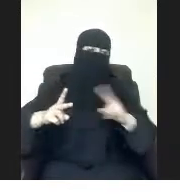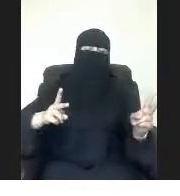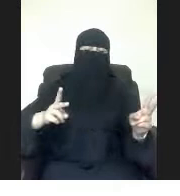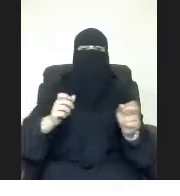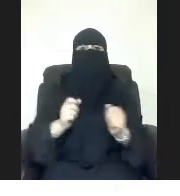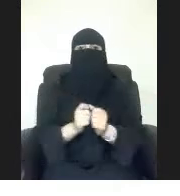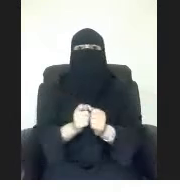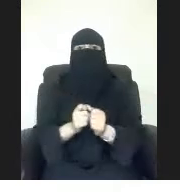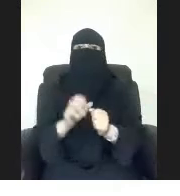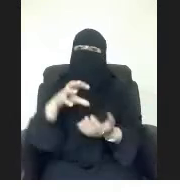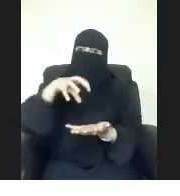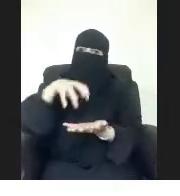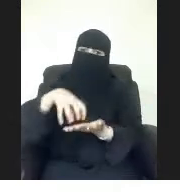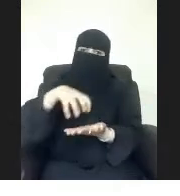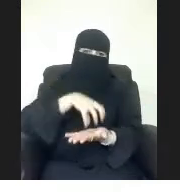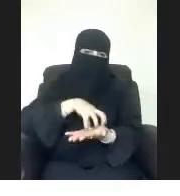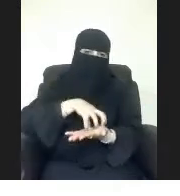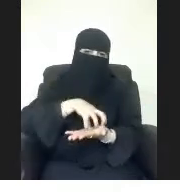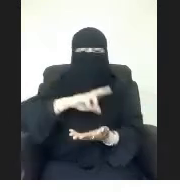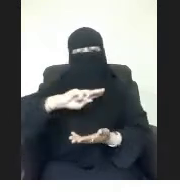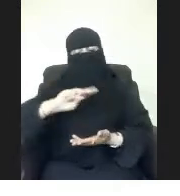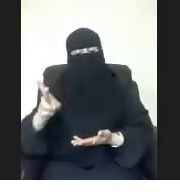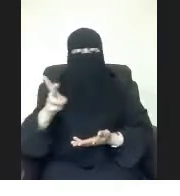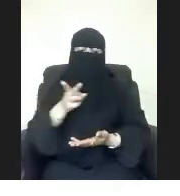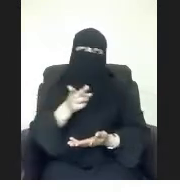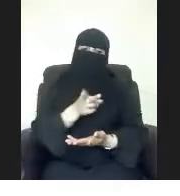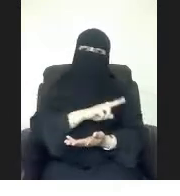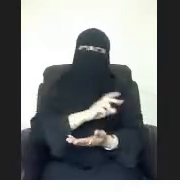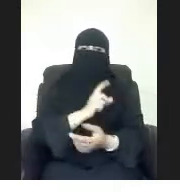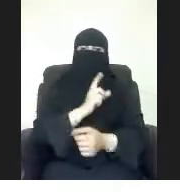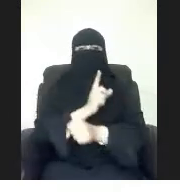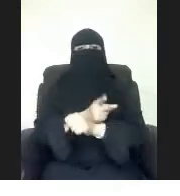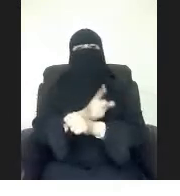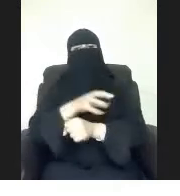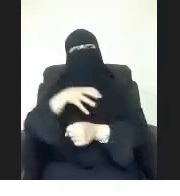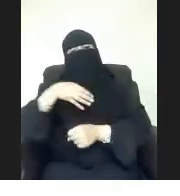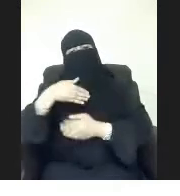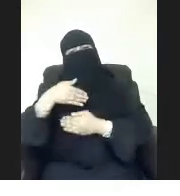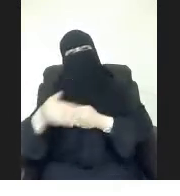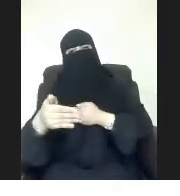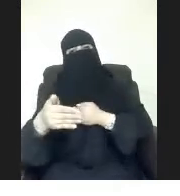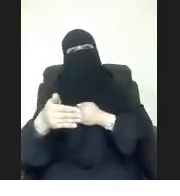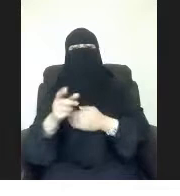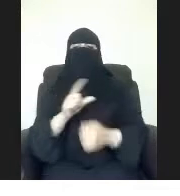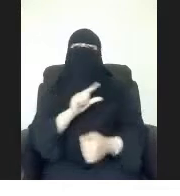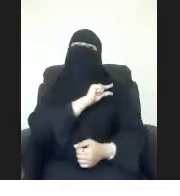وزمانا. يعني في التعلم، في التعليم عن بعد غير التزامني،